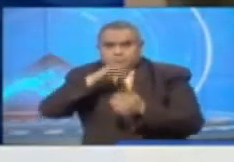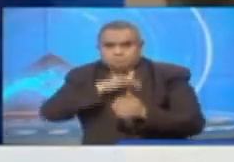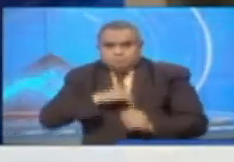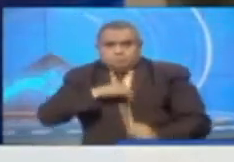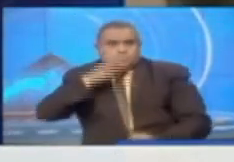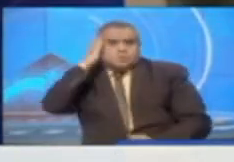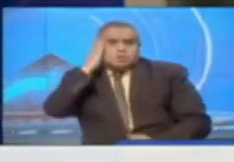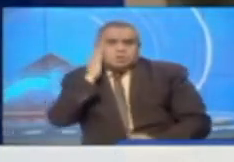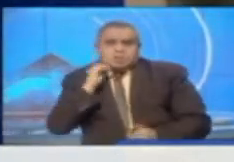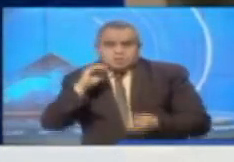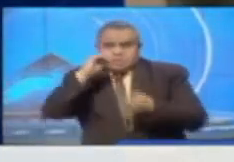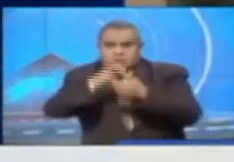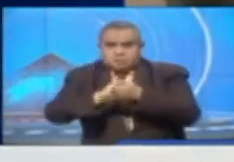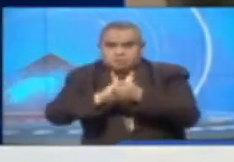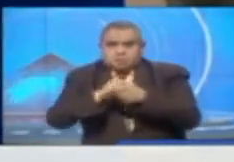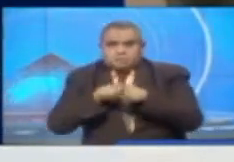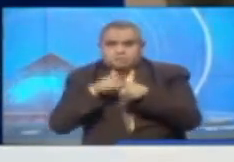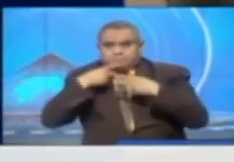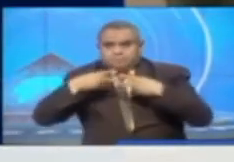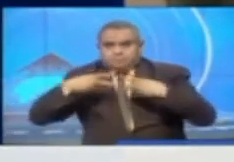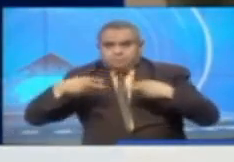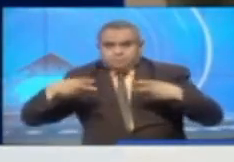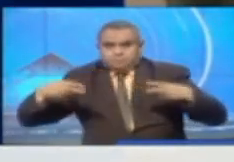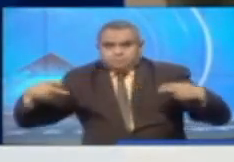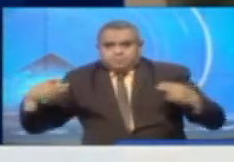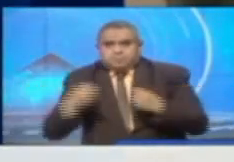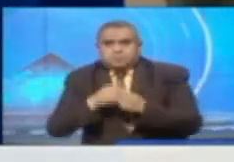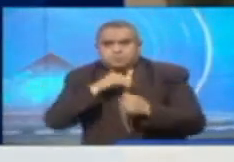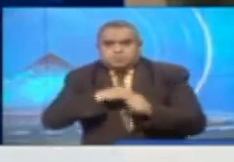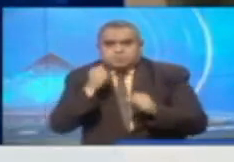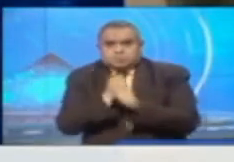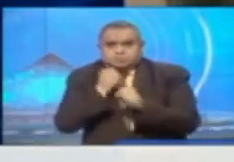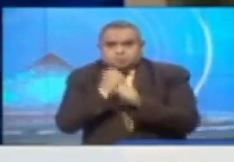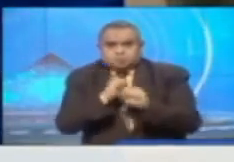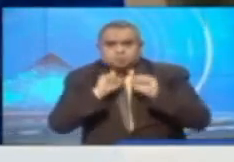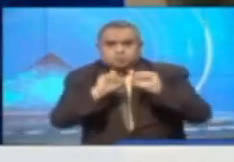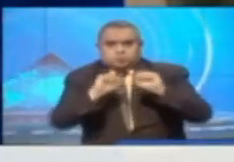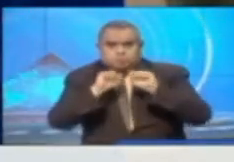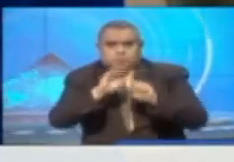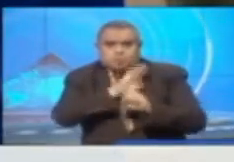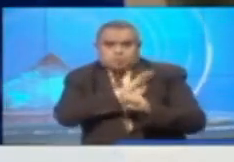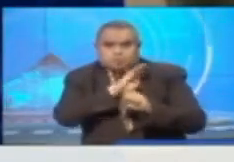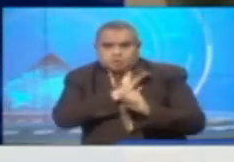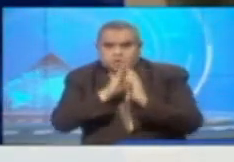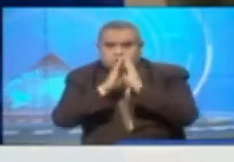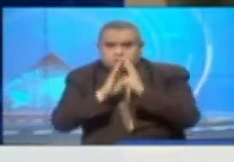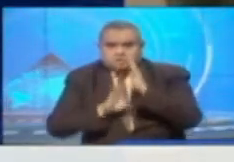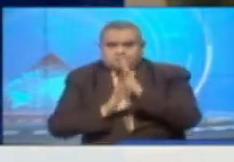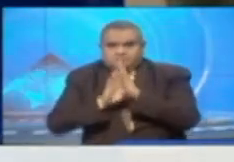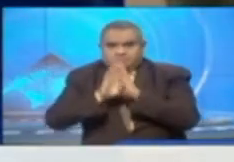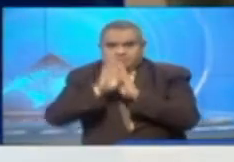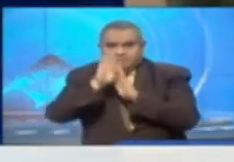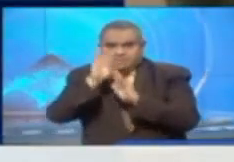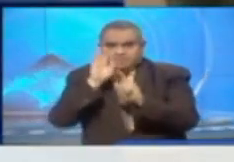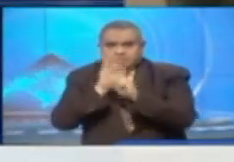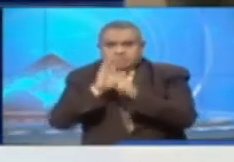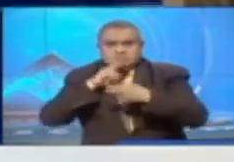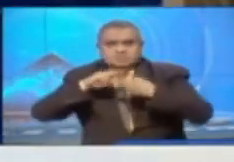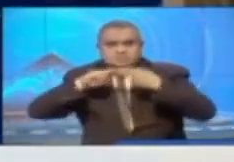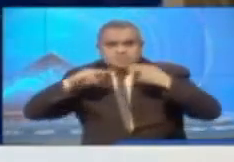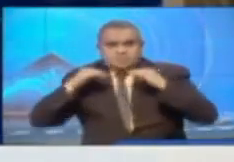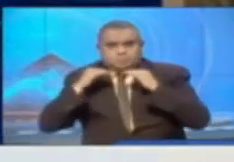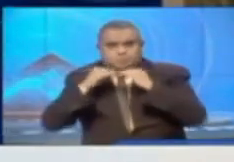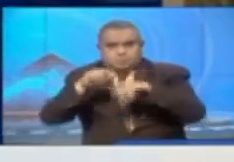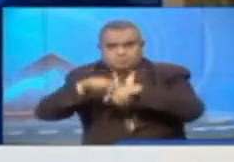بمستوى التعاون بين البلدين في العديد من المجالات، وتقديره لجهود القوات المسلحة المصرية في إرساء دعائم